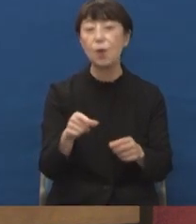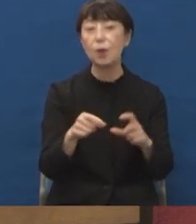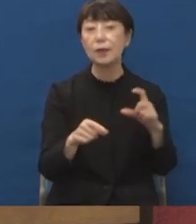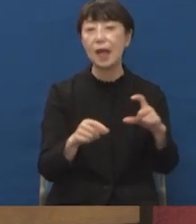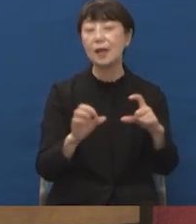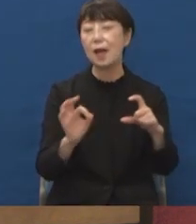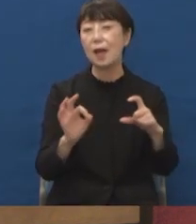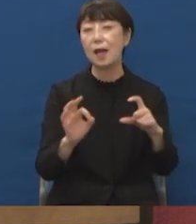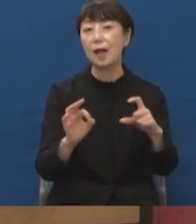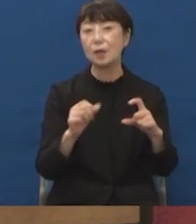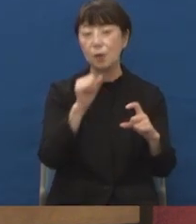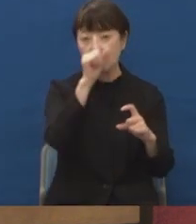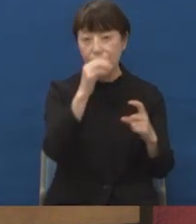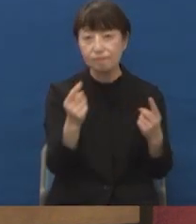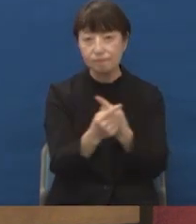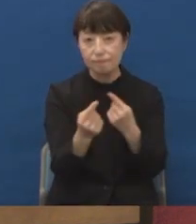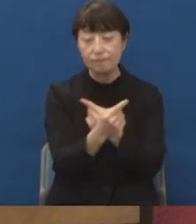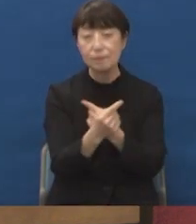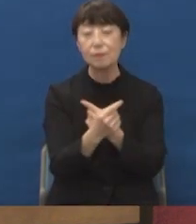を行った効果もあり、